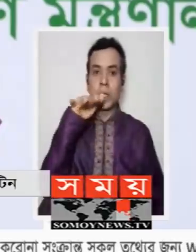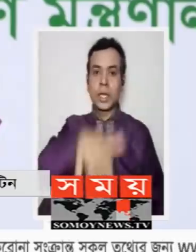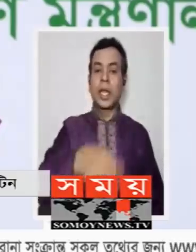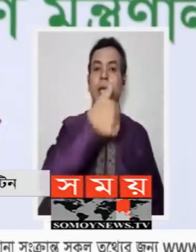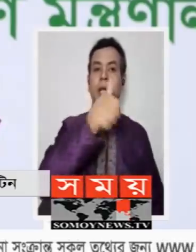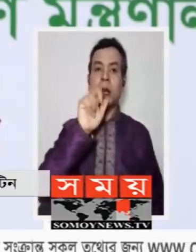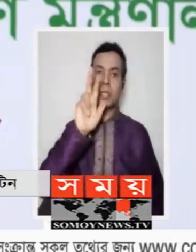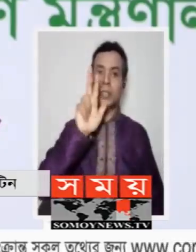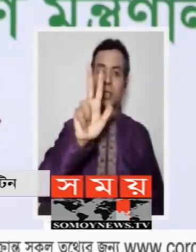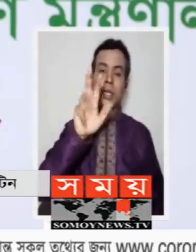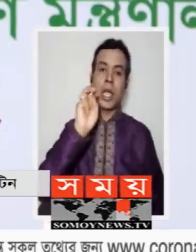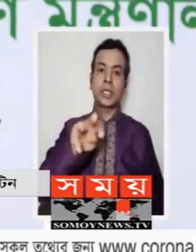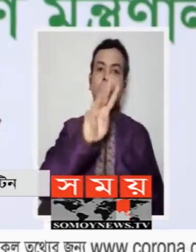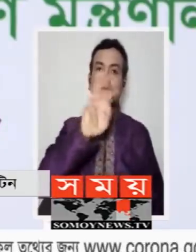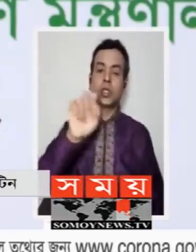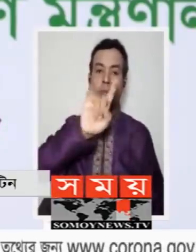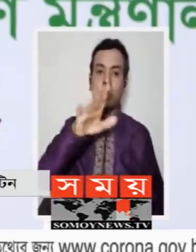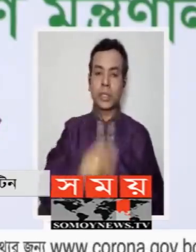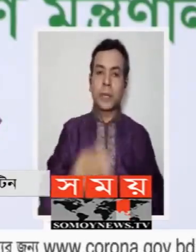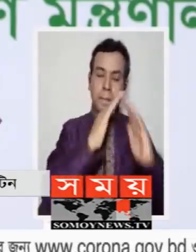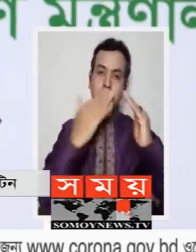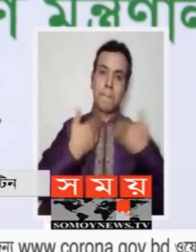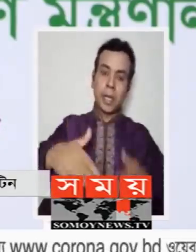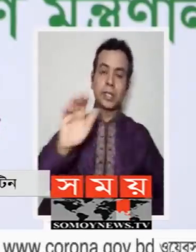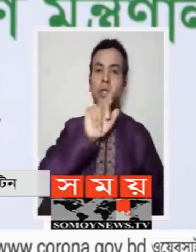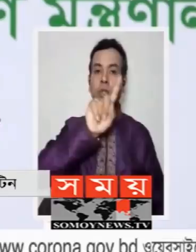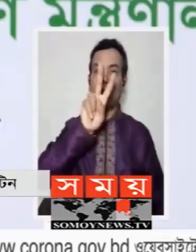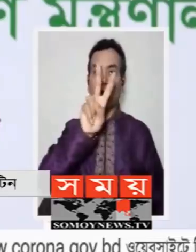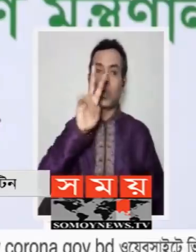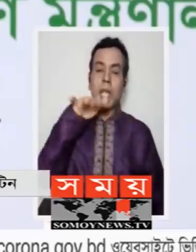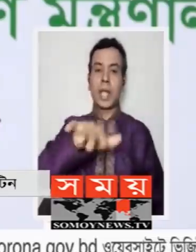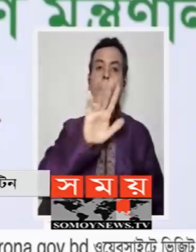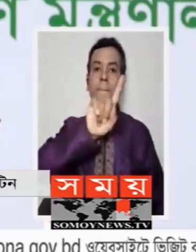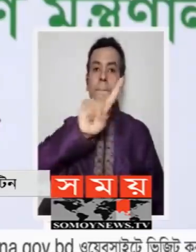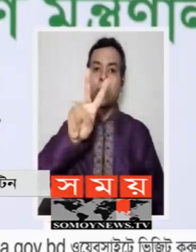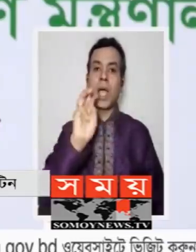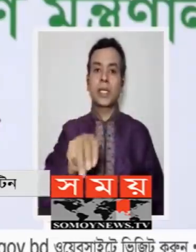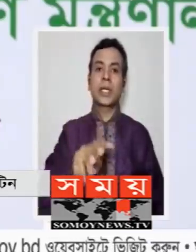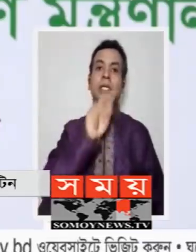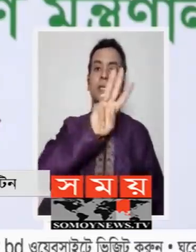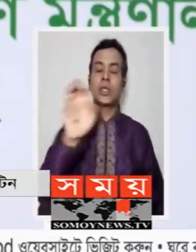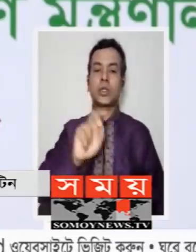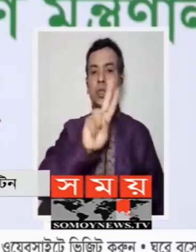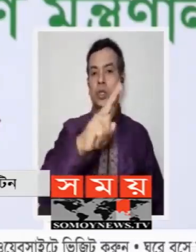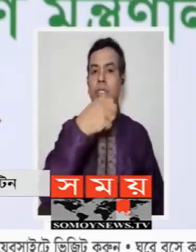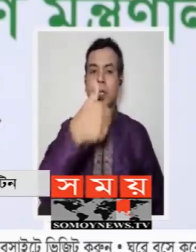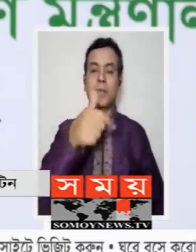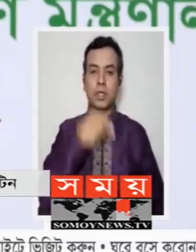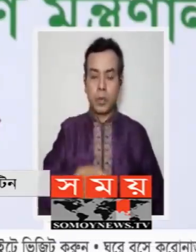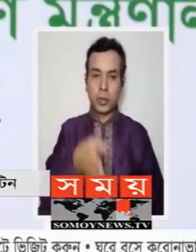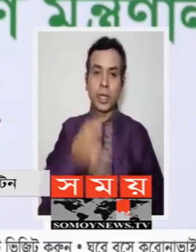662টি প্রতিষ্ঠান এবং আরো প্রতিষ্ঠানে প্রস্তুত চলছে। এর মাধ্যমে তাৎক্ষণিকভাবে কোয়ারেন্টাইন সেবা প্রদান করা যায়